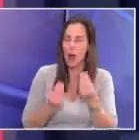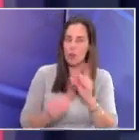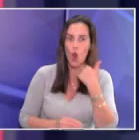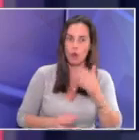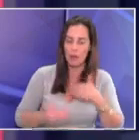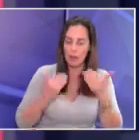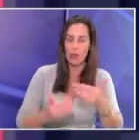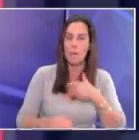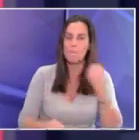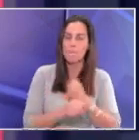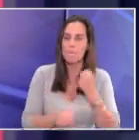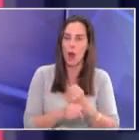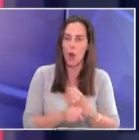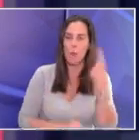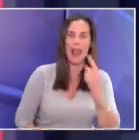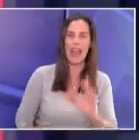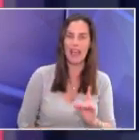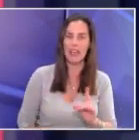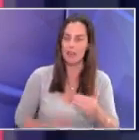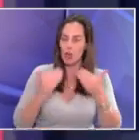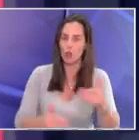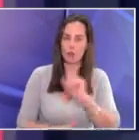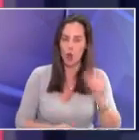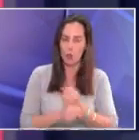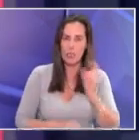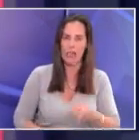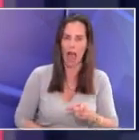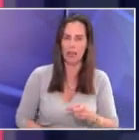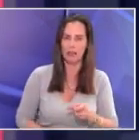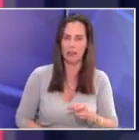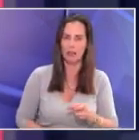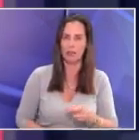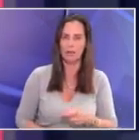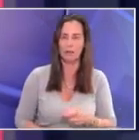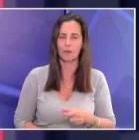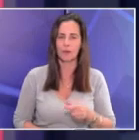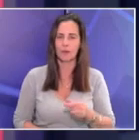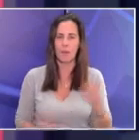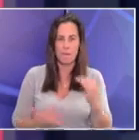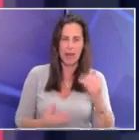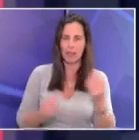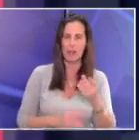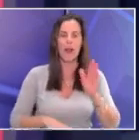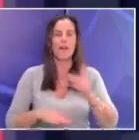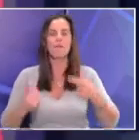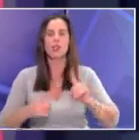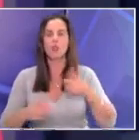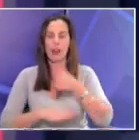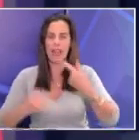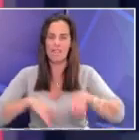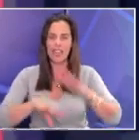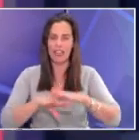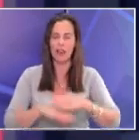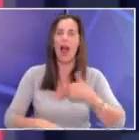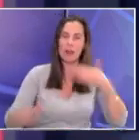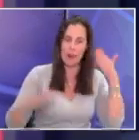בקידומי, ואם הם פעלו באופן פלילי, וקידמו אותי שלא כדין. ועדת האתיקה, מישהו פנה לוועדת האתיקה